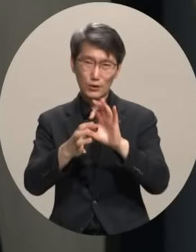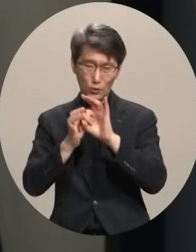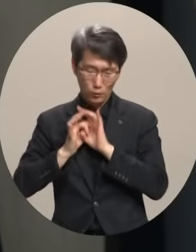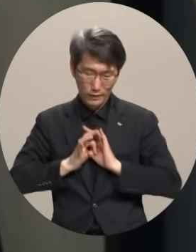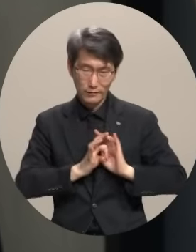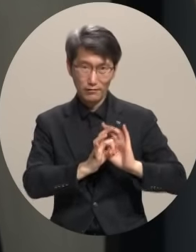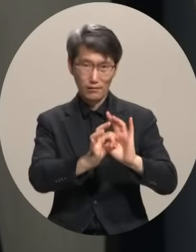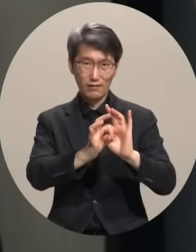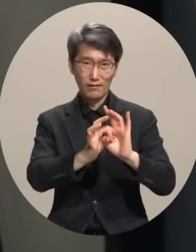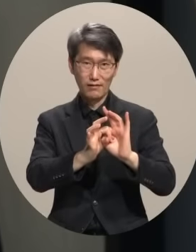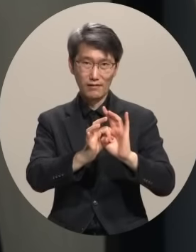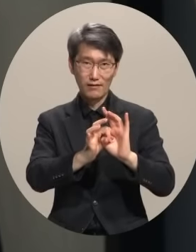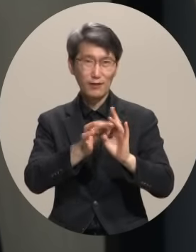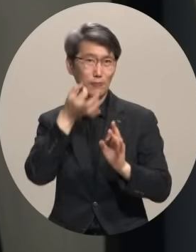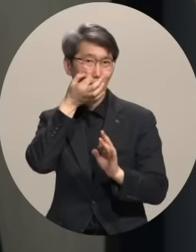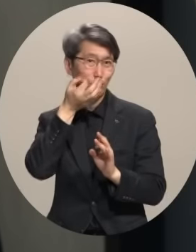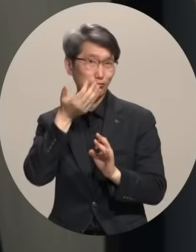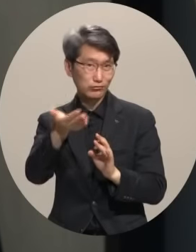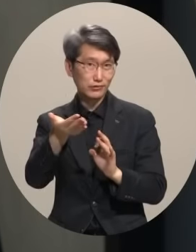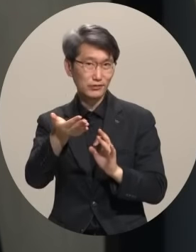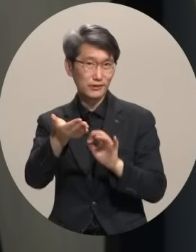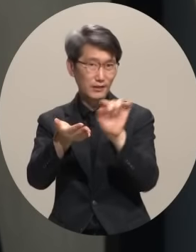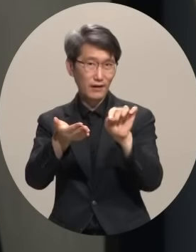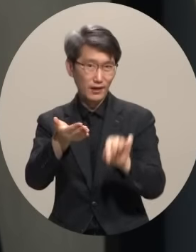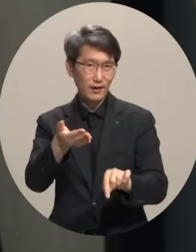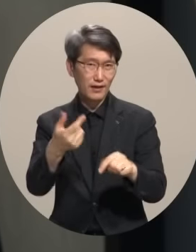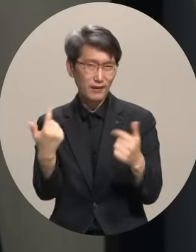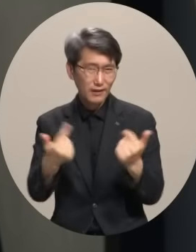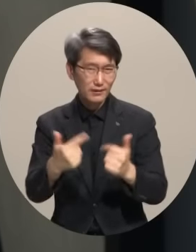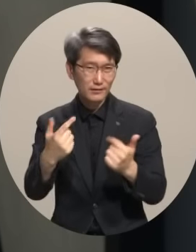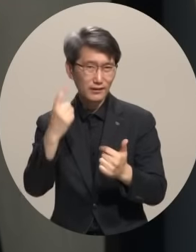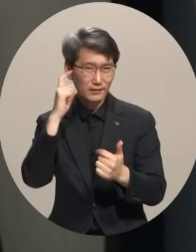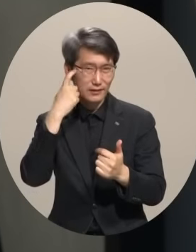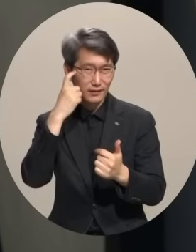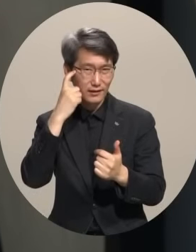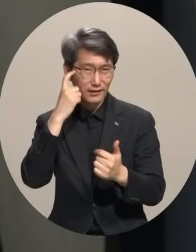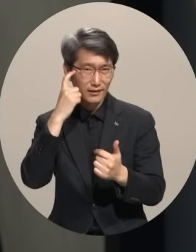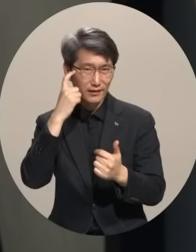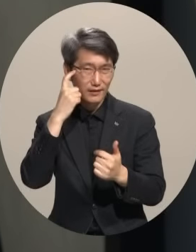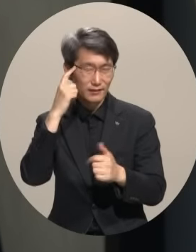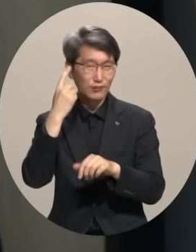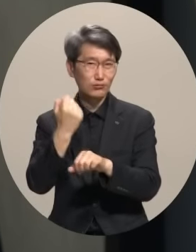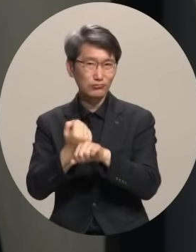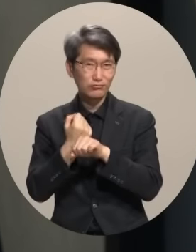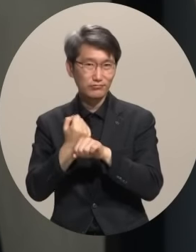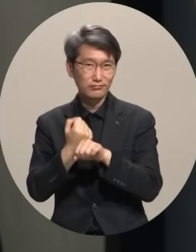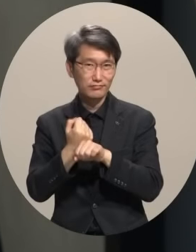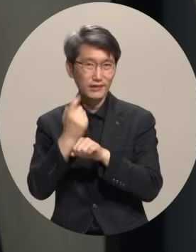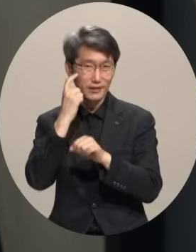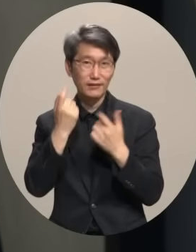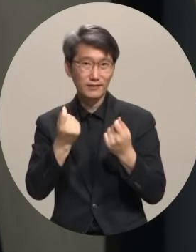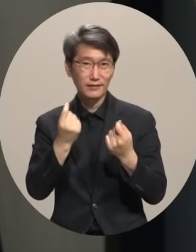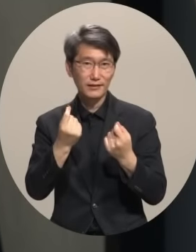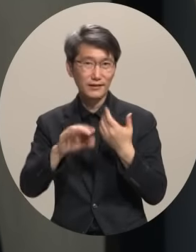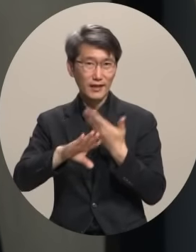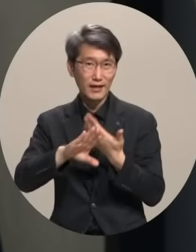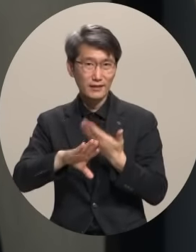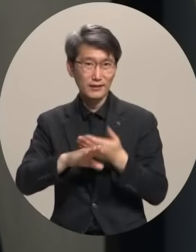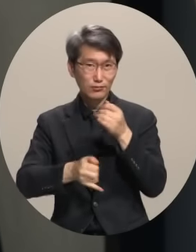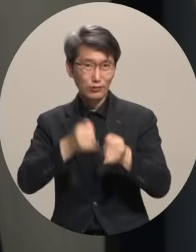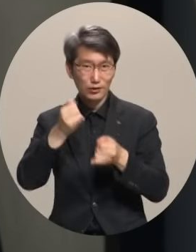투영시켜서 관객분들께 보여 드릴지 항상 가장 중요하게 생각하는 거 같아요 다른